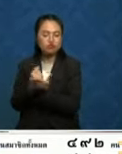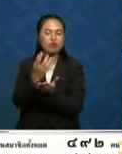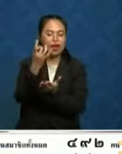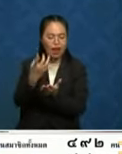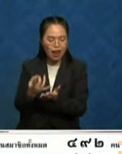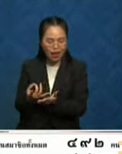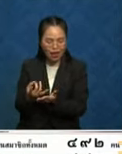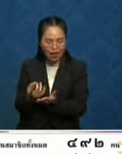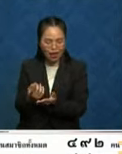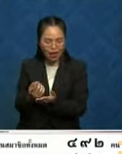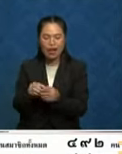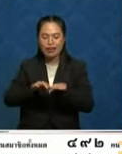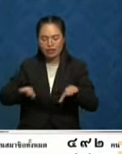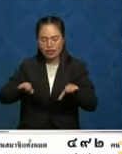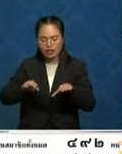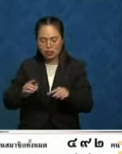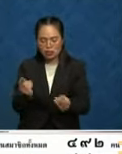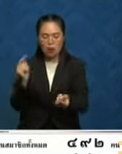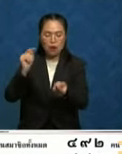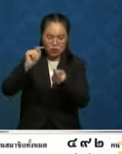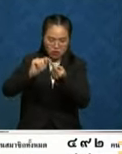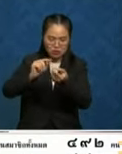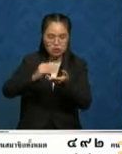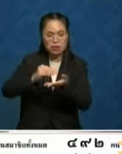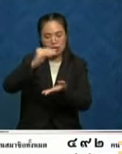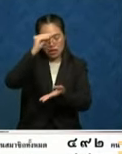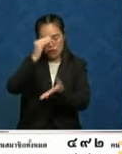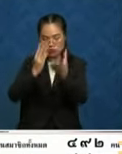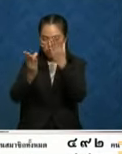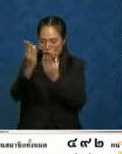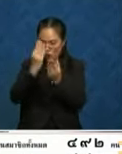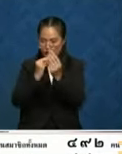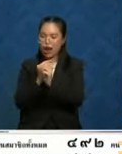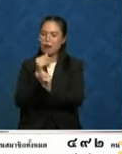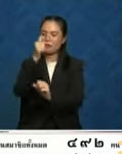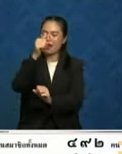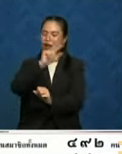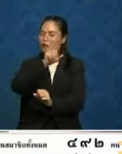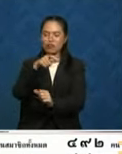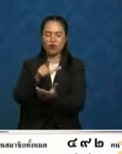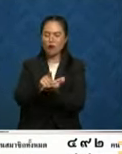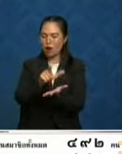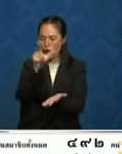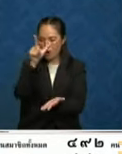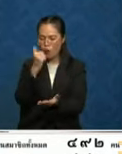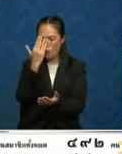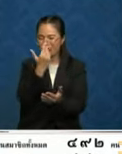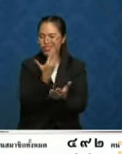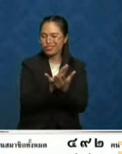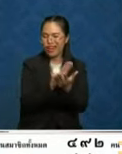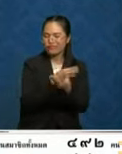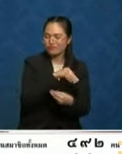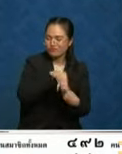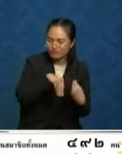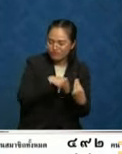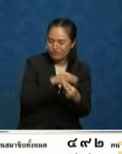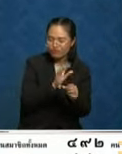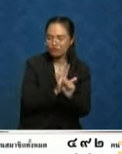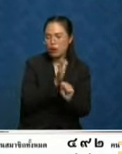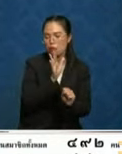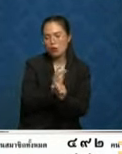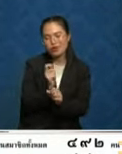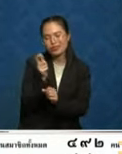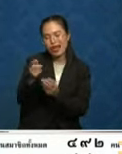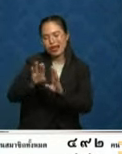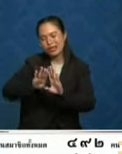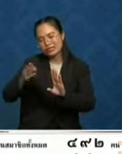ถึงการเรียนการศึกษาได้โดยไม่จำเป็นต้องออกจากการศึกษาเพราะเหตุที่ว่าไม่มีเงินจ่ายค่า